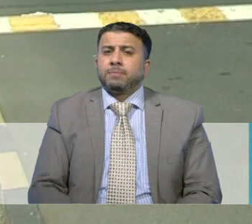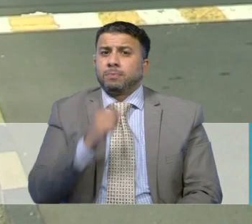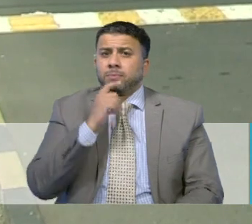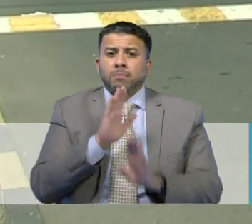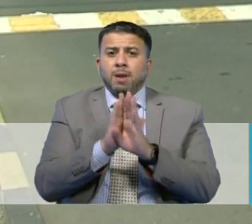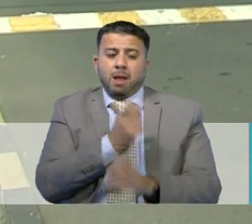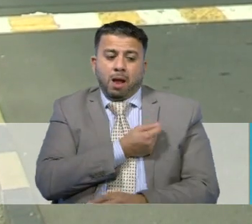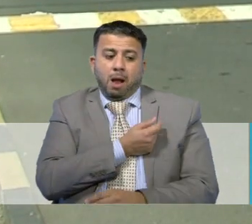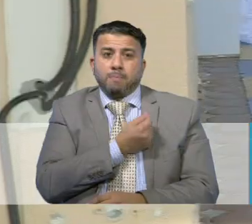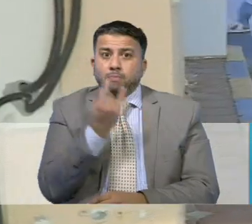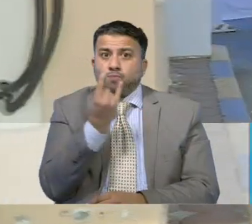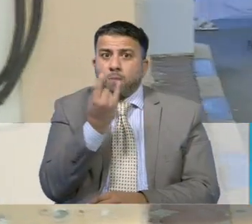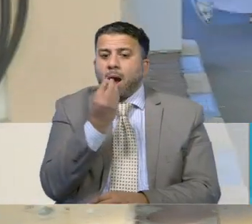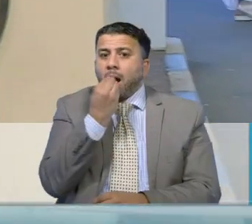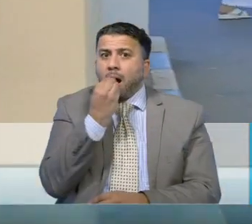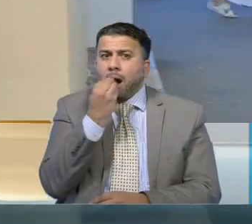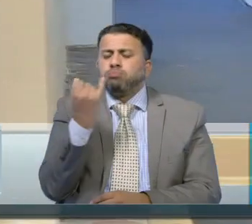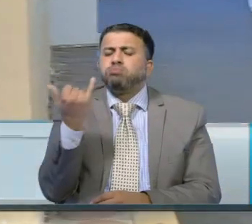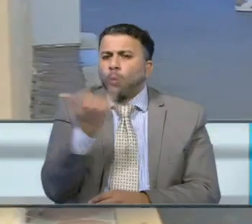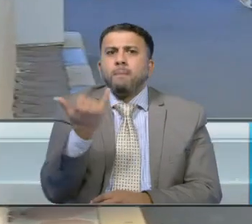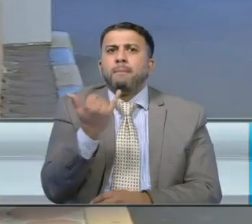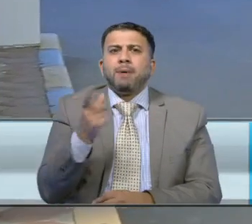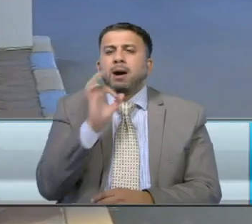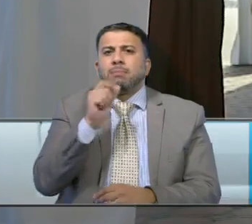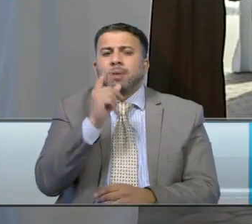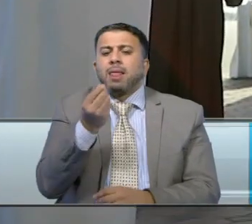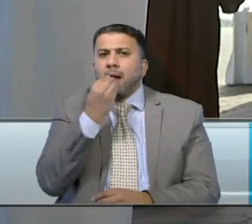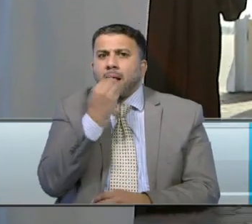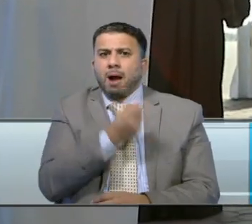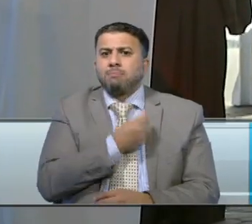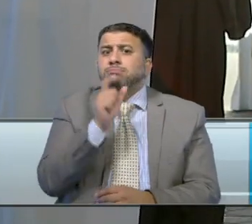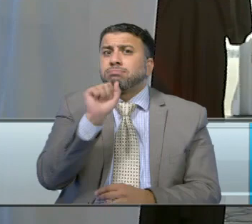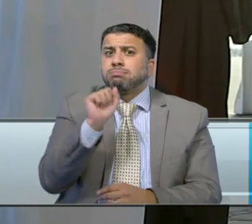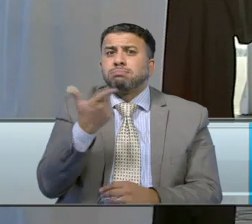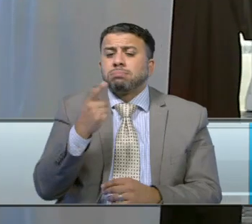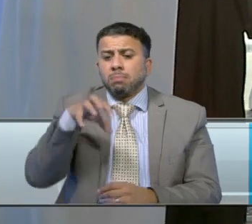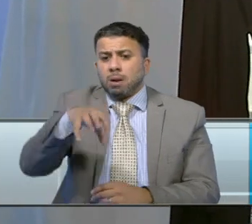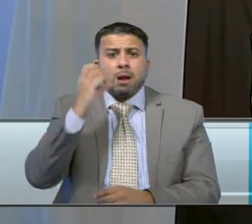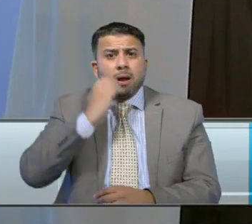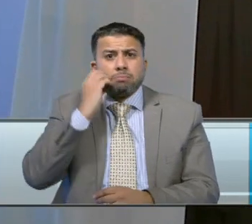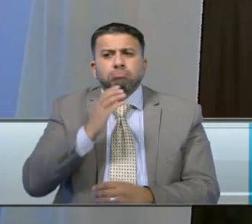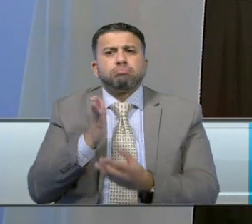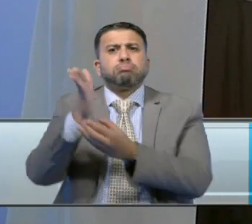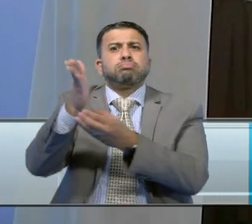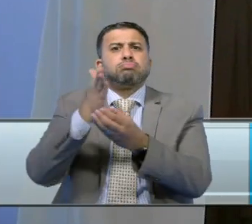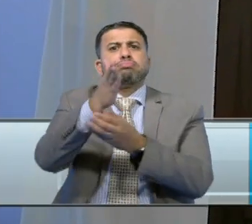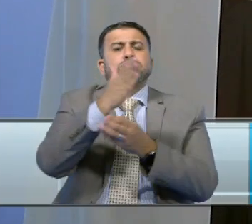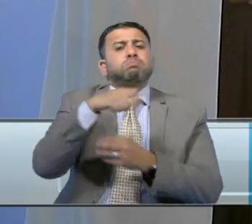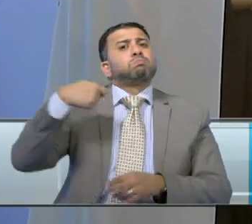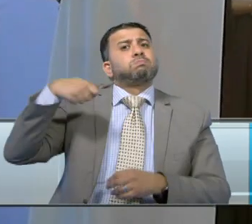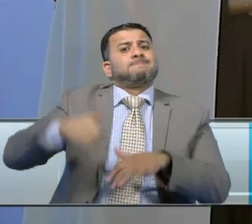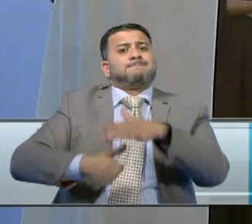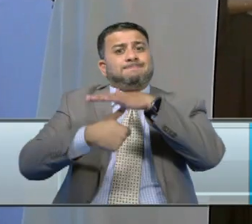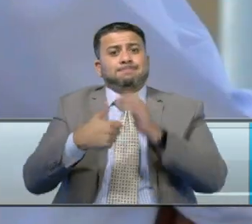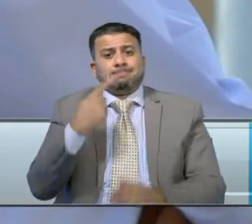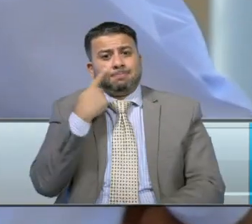تعزيز الأمن الغذائي هو أحد الأهداف التي تعمل عليها الدولة، لذا جاءت هذه الجولة الميدانية التي تفقد